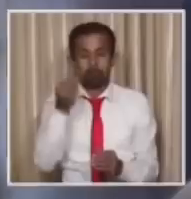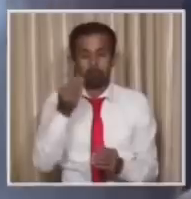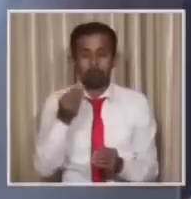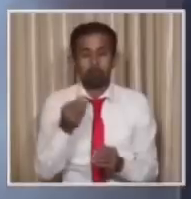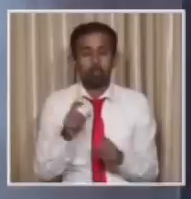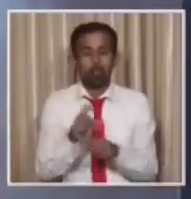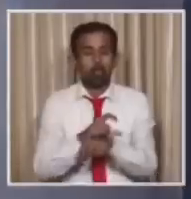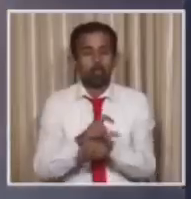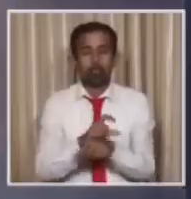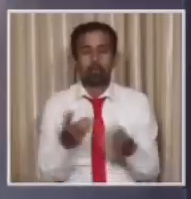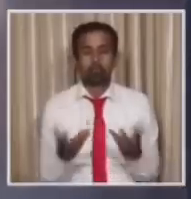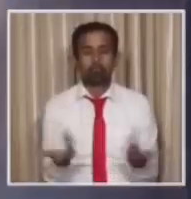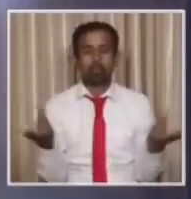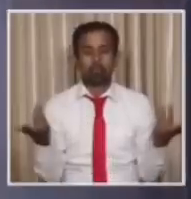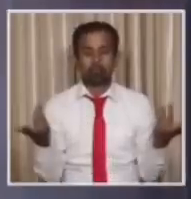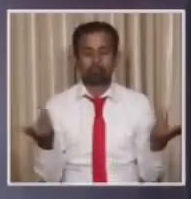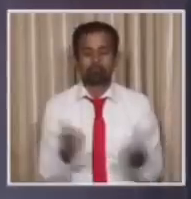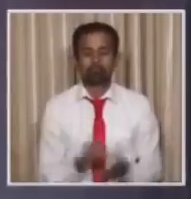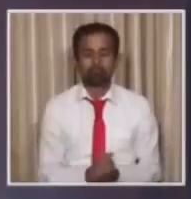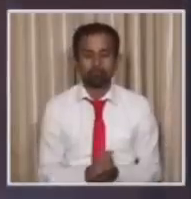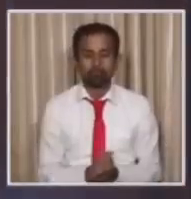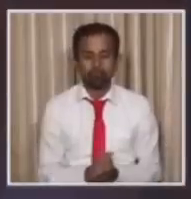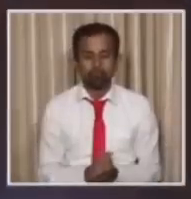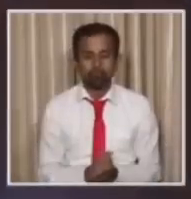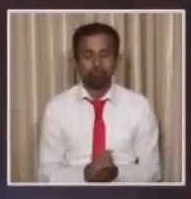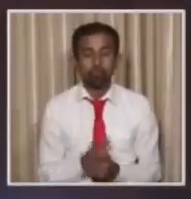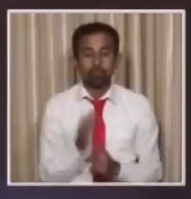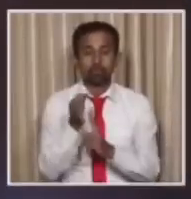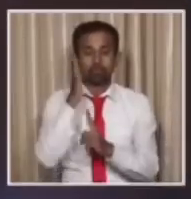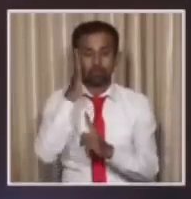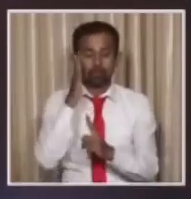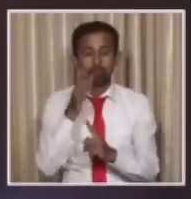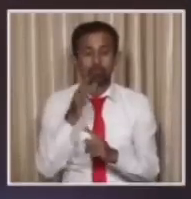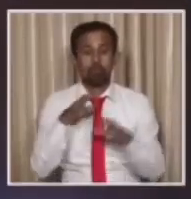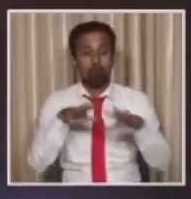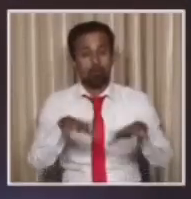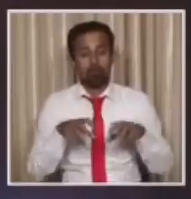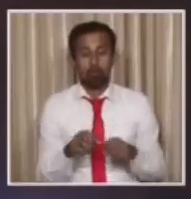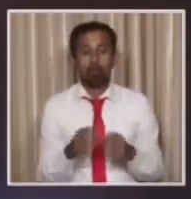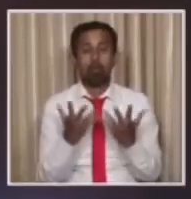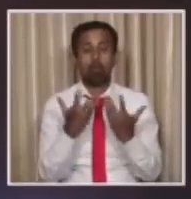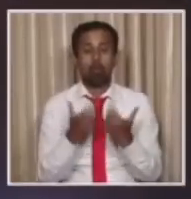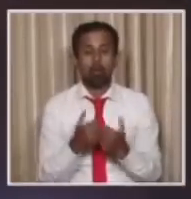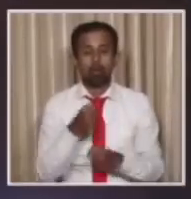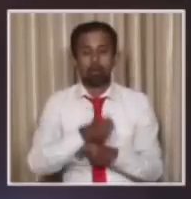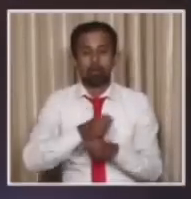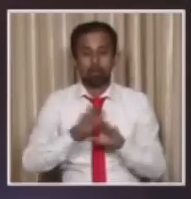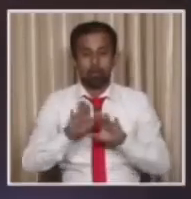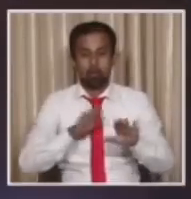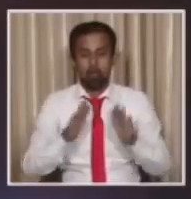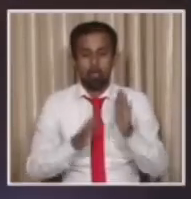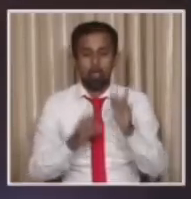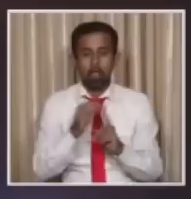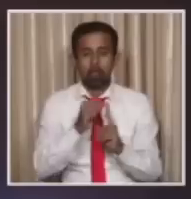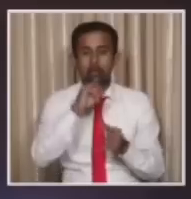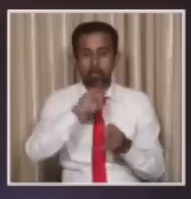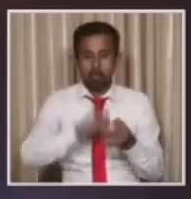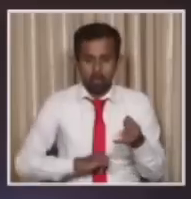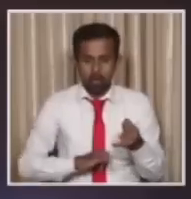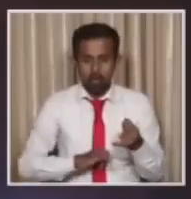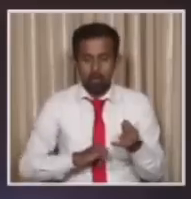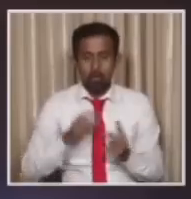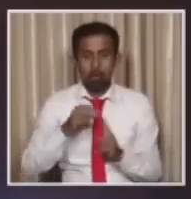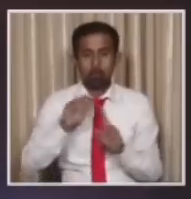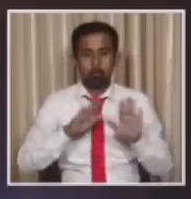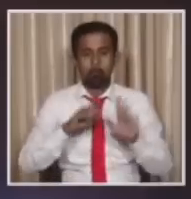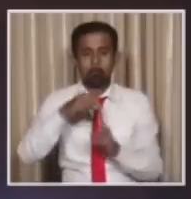ඒ කොමිෂමට බෑ. ඊළඟට අද විධායකයේ කොච්චර මේක නතු කරන්නද කියනවනම් රාජ්‍ය පරිපාලන අමාත්‍යාංශයේ ලේකම්වරයා පළාත්